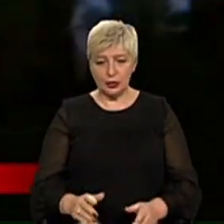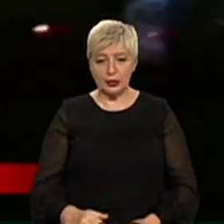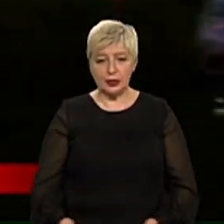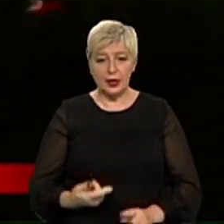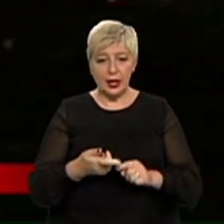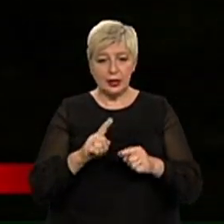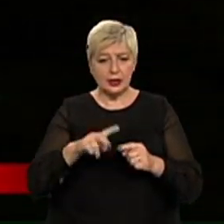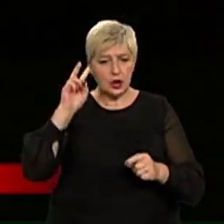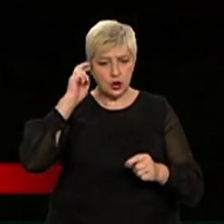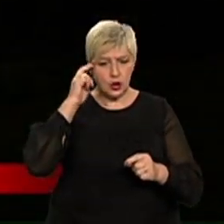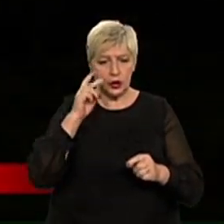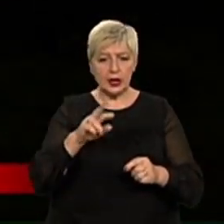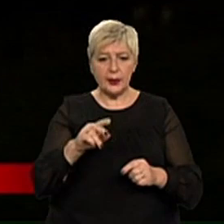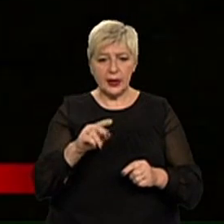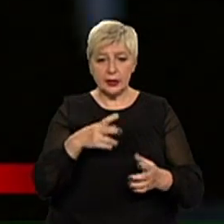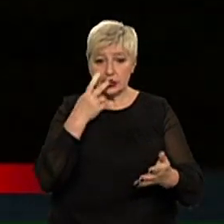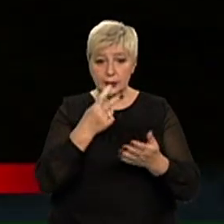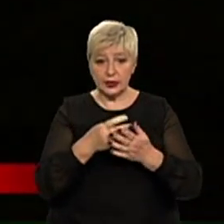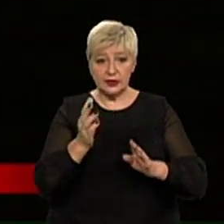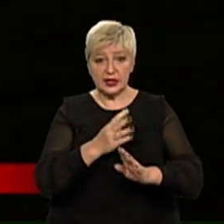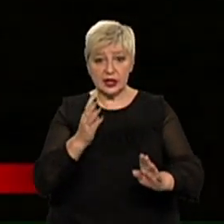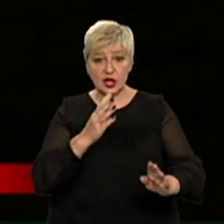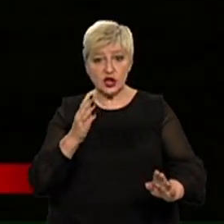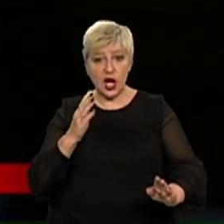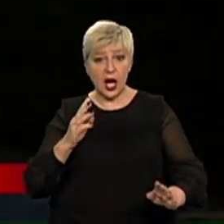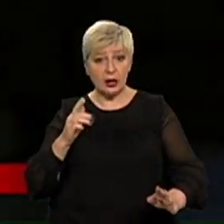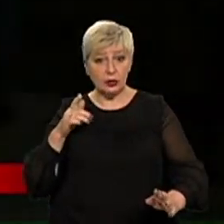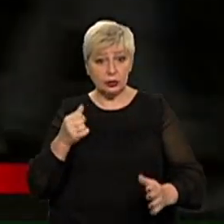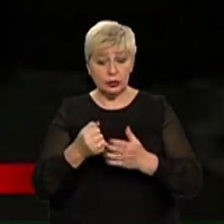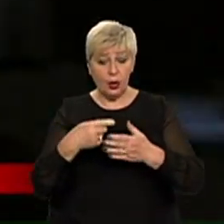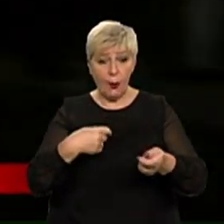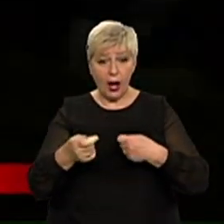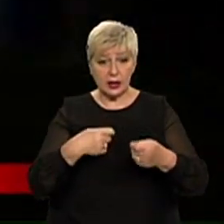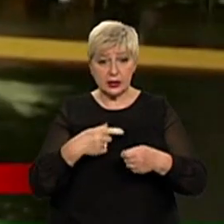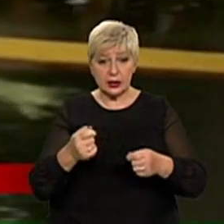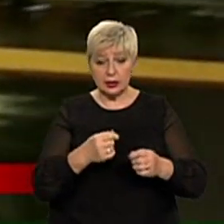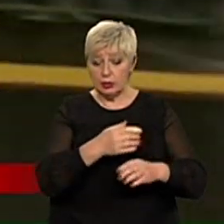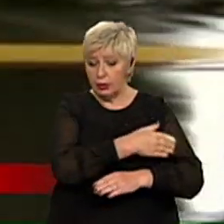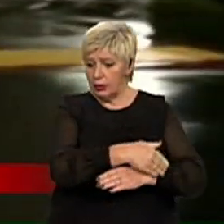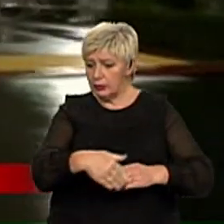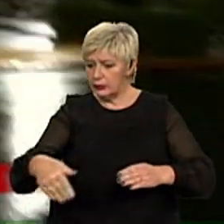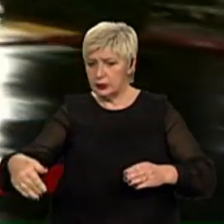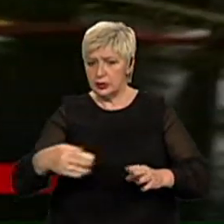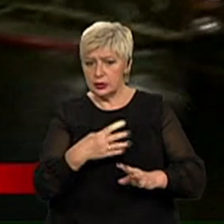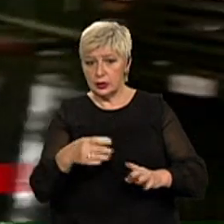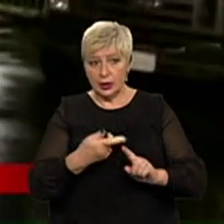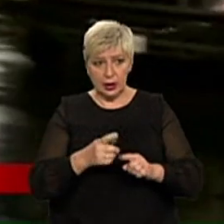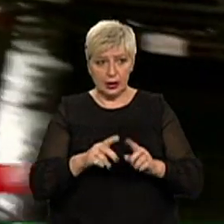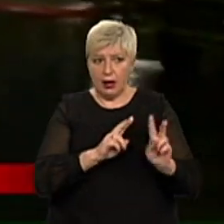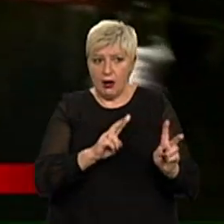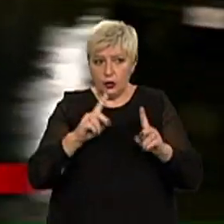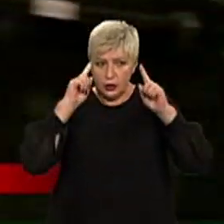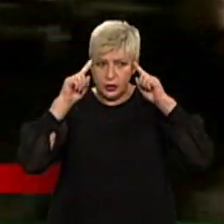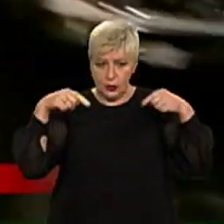Це чорна п'ятниця, і подивіться на чергу до магазину. Люди стоять уздовж усієї вулиці. Це якесь божевілля. Черга